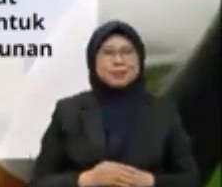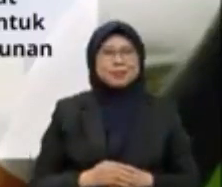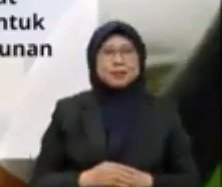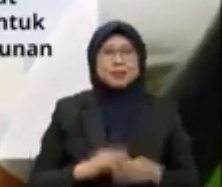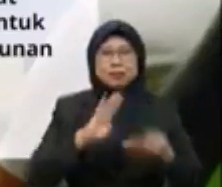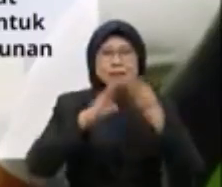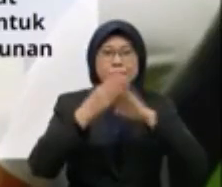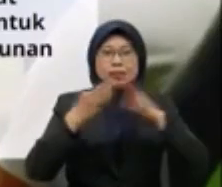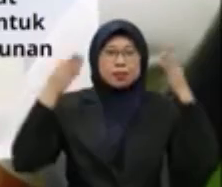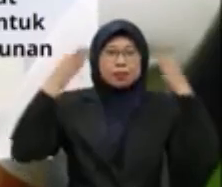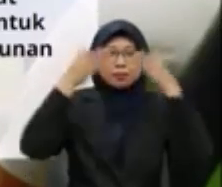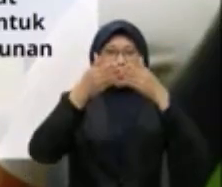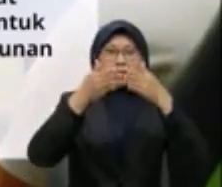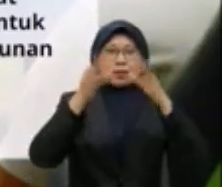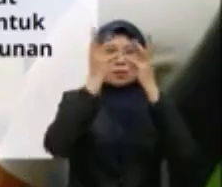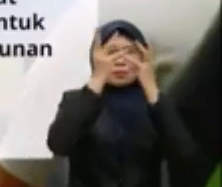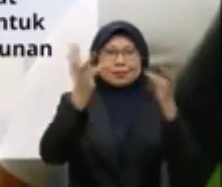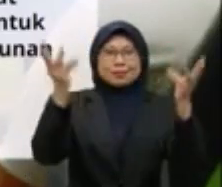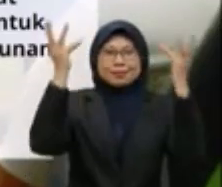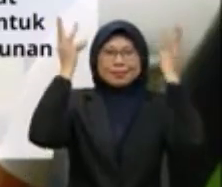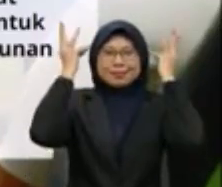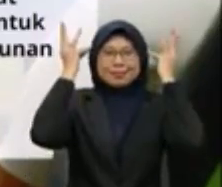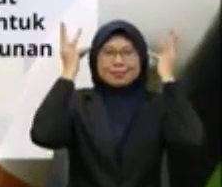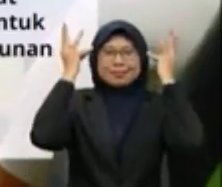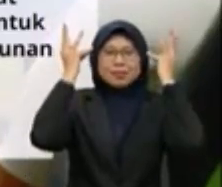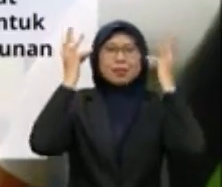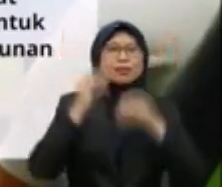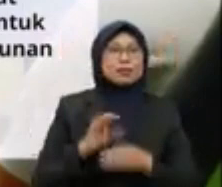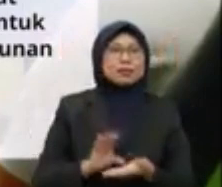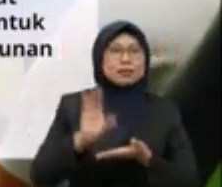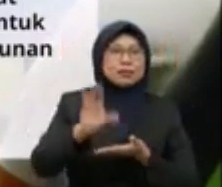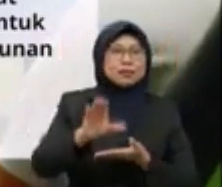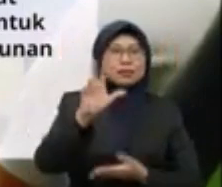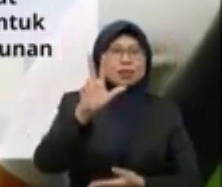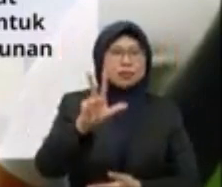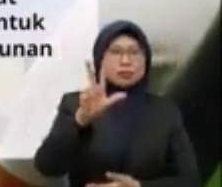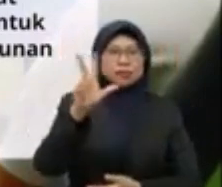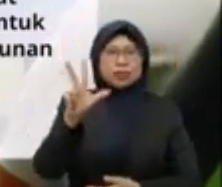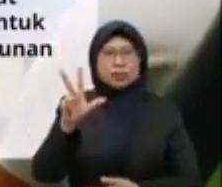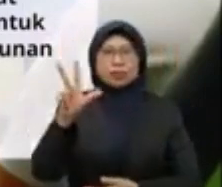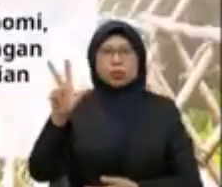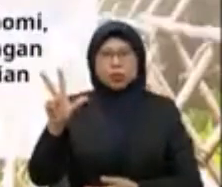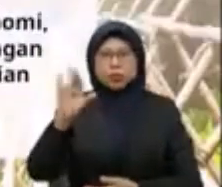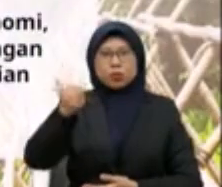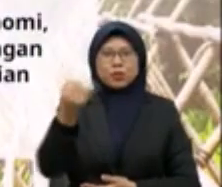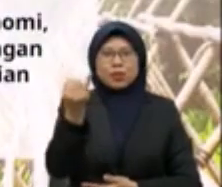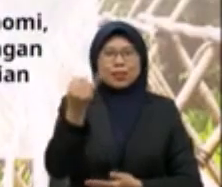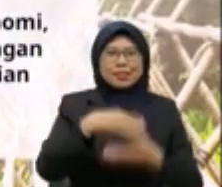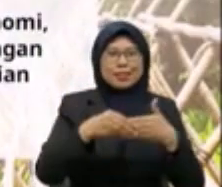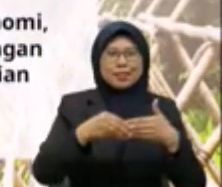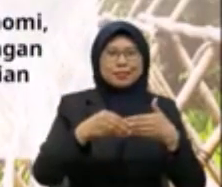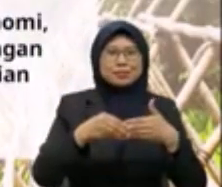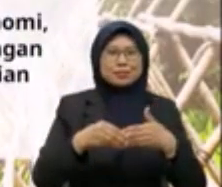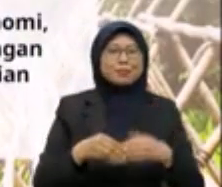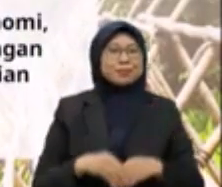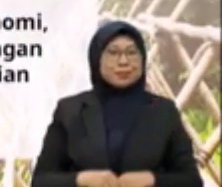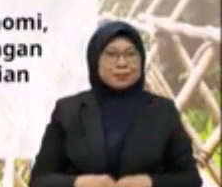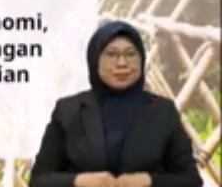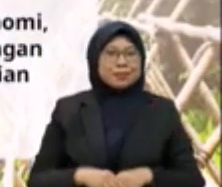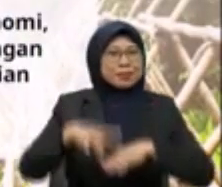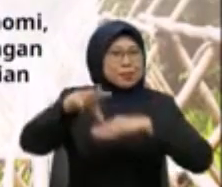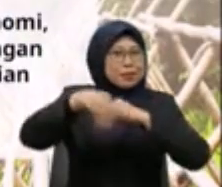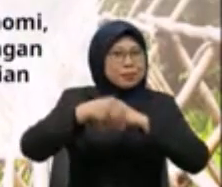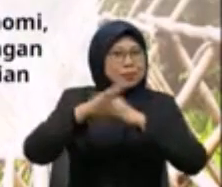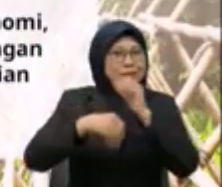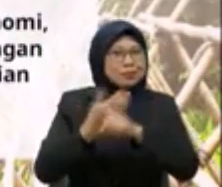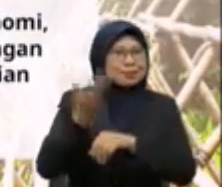komuniti tumpuan orang asli diperuntukkan 333 juta ringgit. Satu penambahan